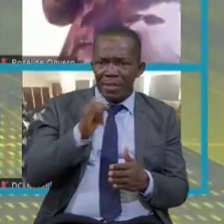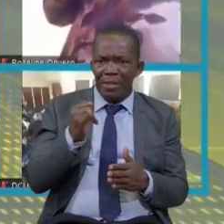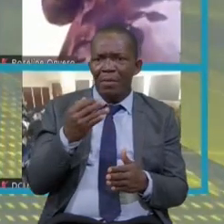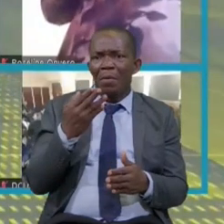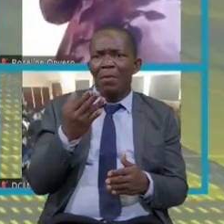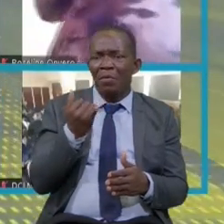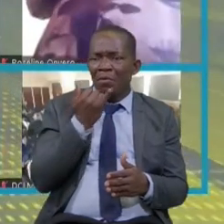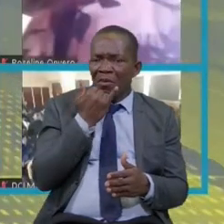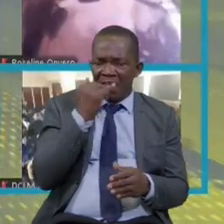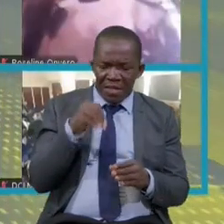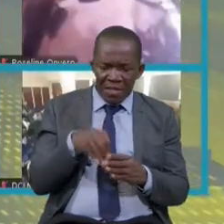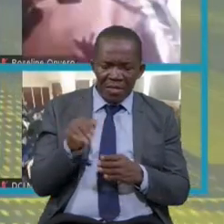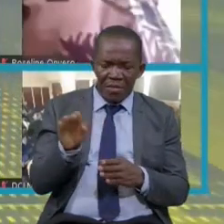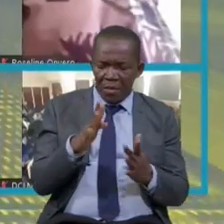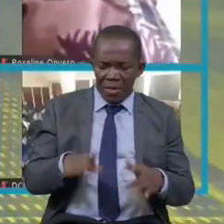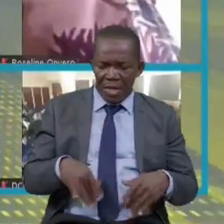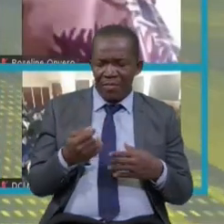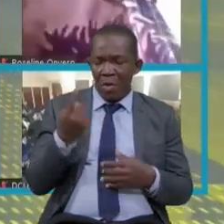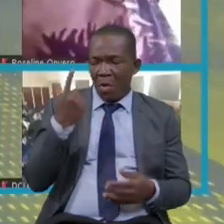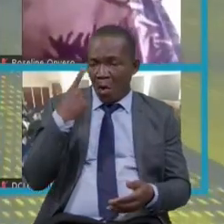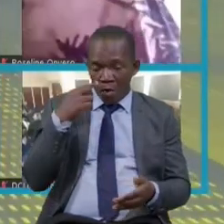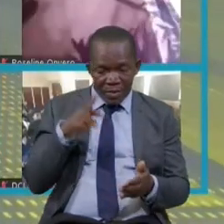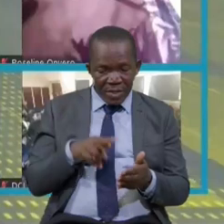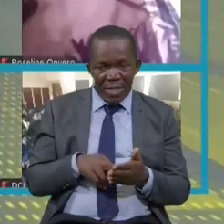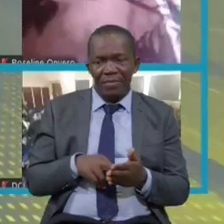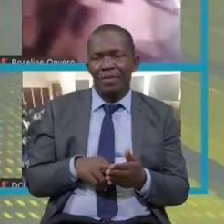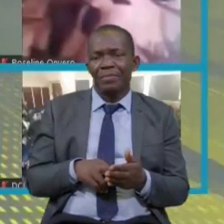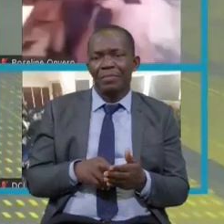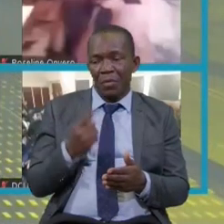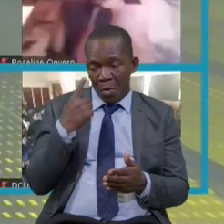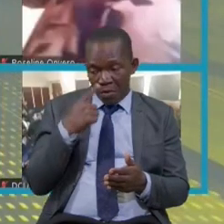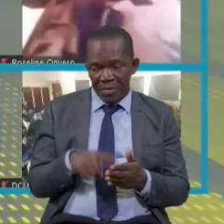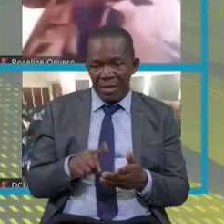Observe et fais ce que je vous ai observé.